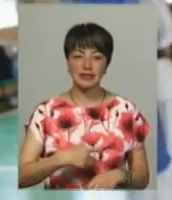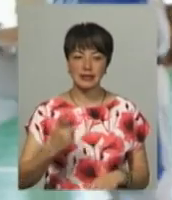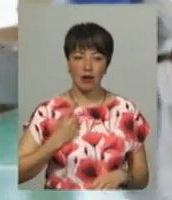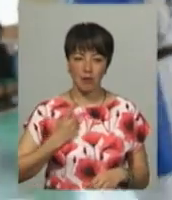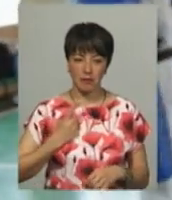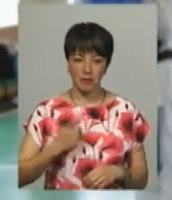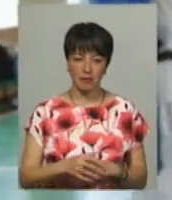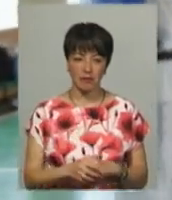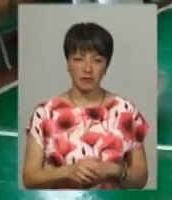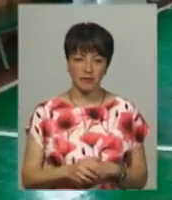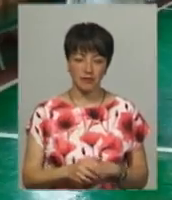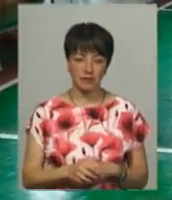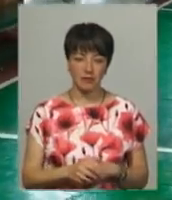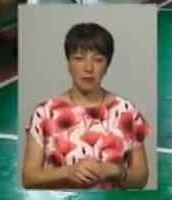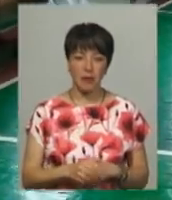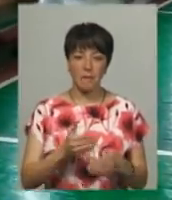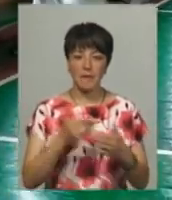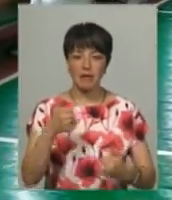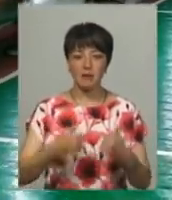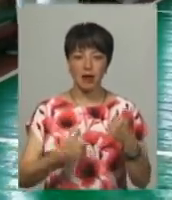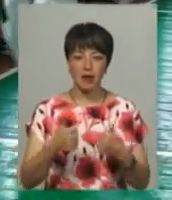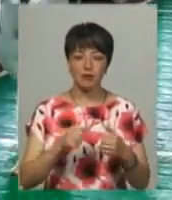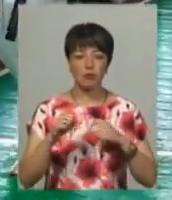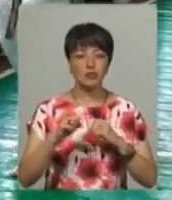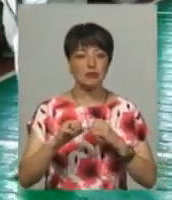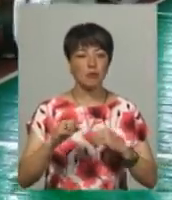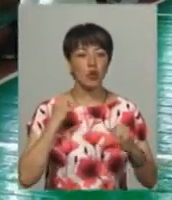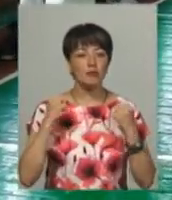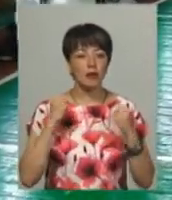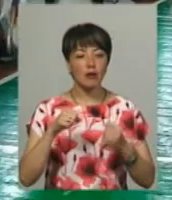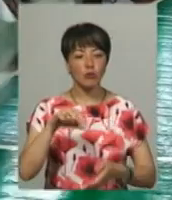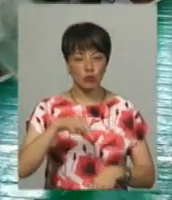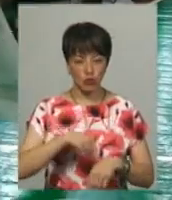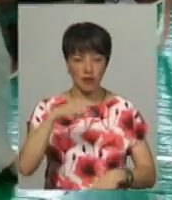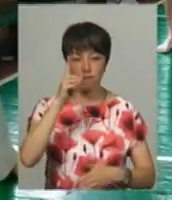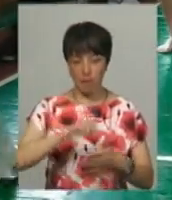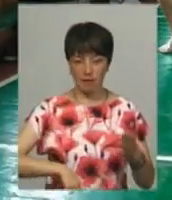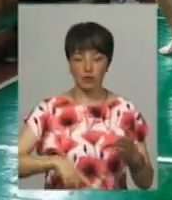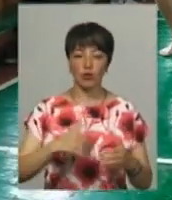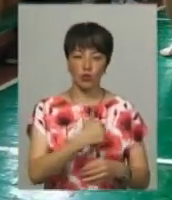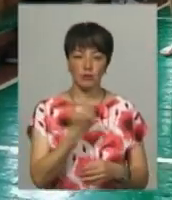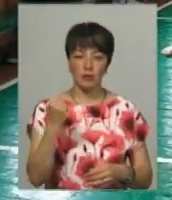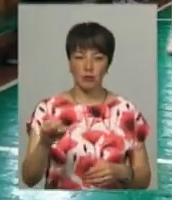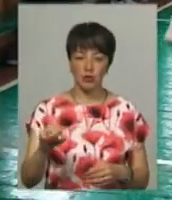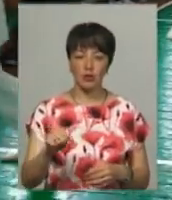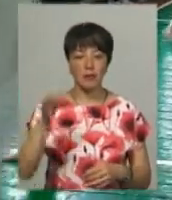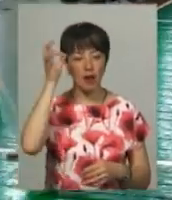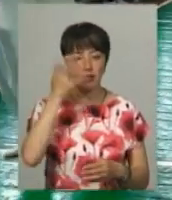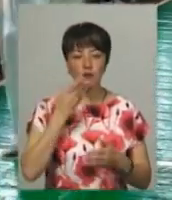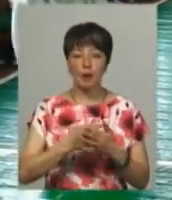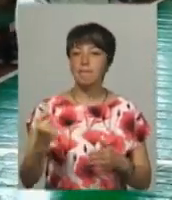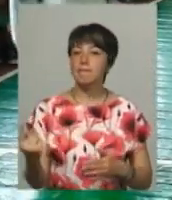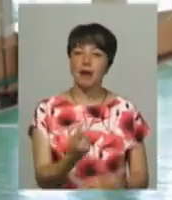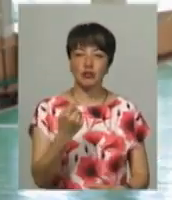не з противником, а з собою. Перед змаганнями спортсменка почувається впевнено та налаштована на перемогу. Альона Вересняк пригадує своє